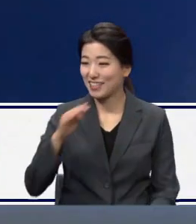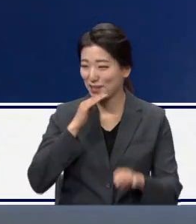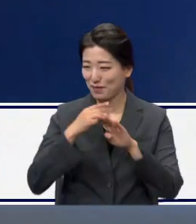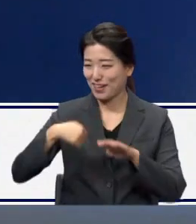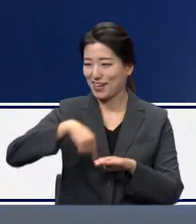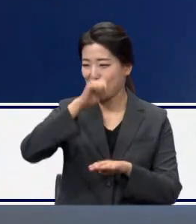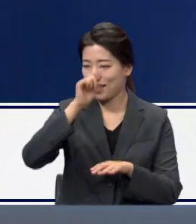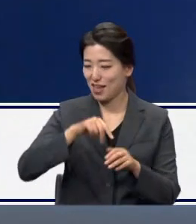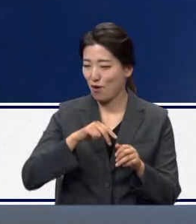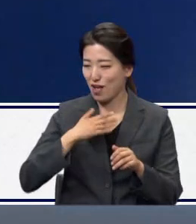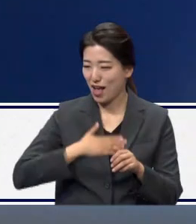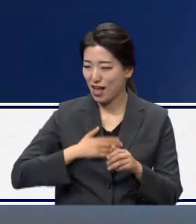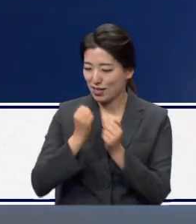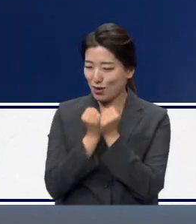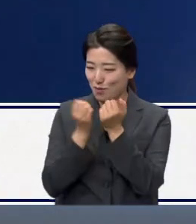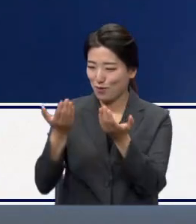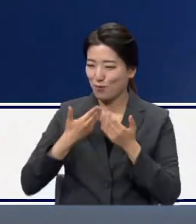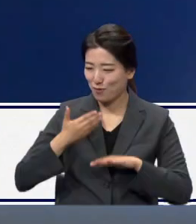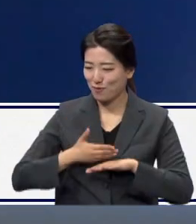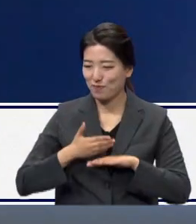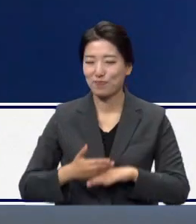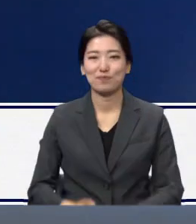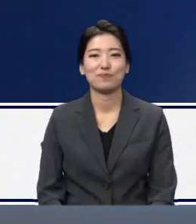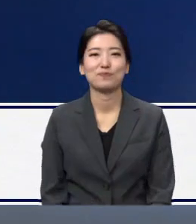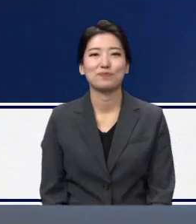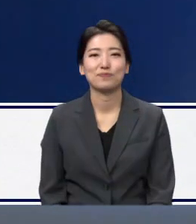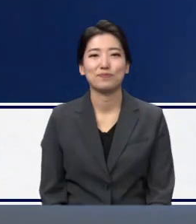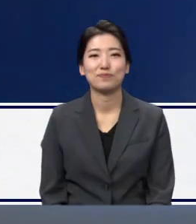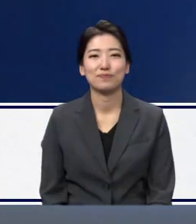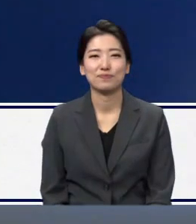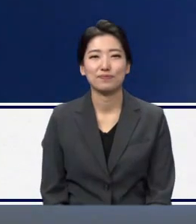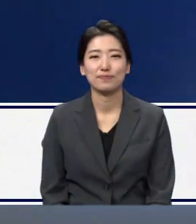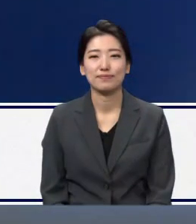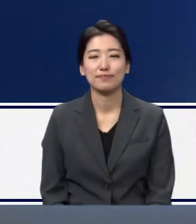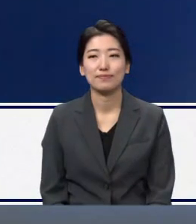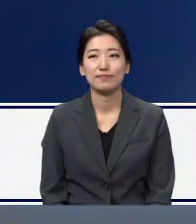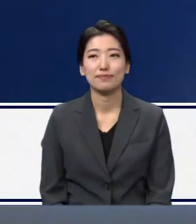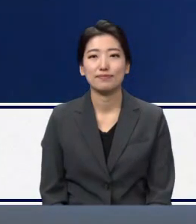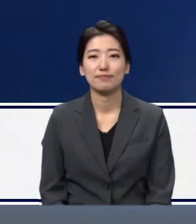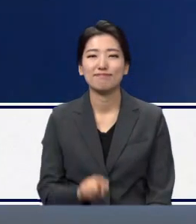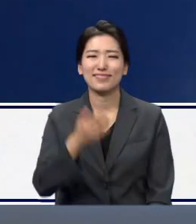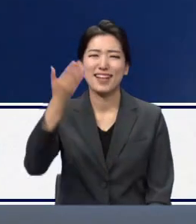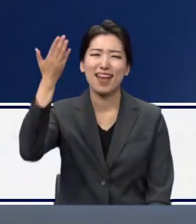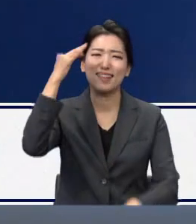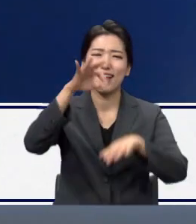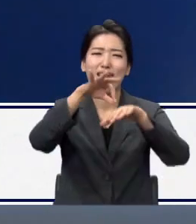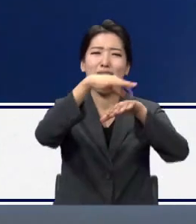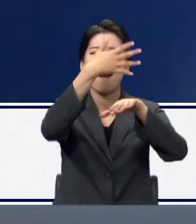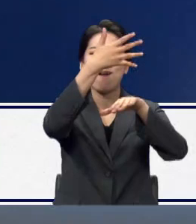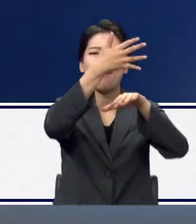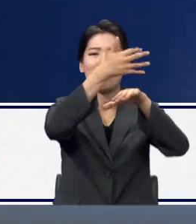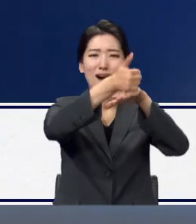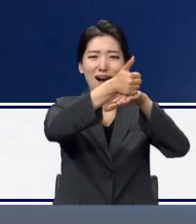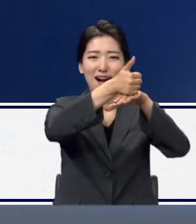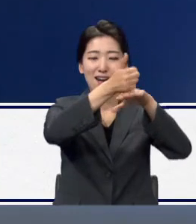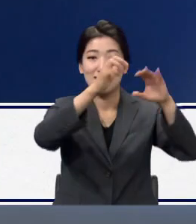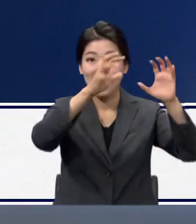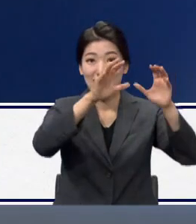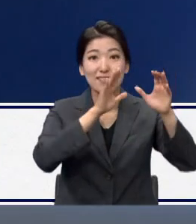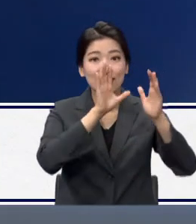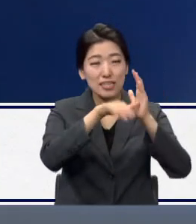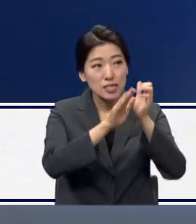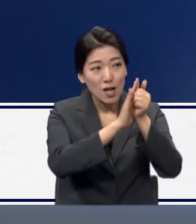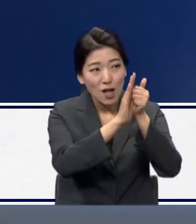더해서 상세한 설명 감사합니다네 사실 이런 일은 왕조 시대에나 있었던 일이다라고 말씀이